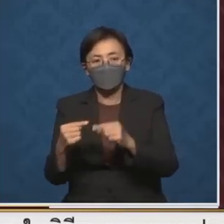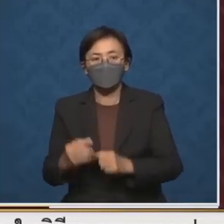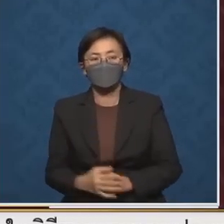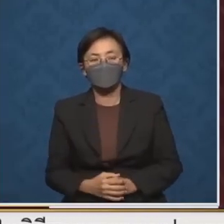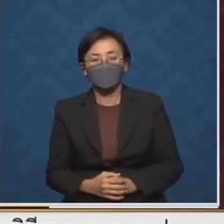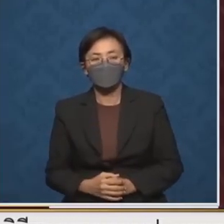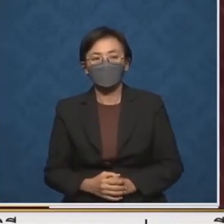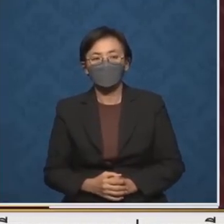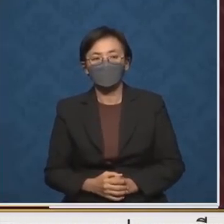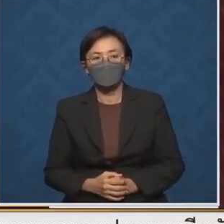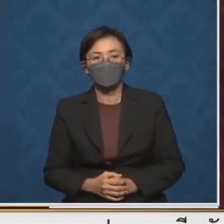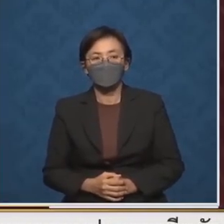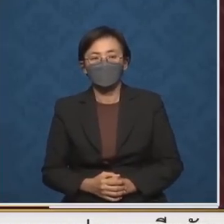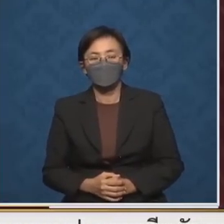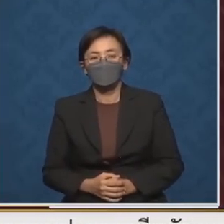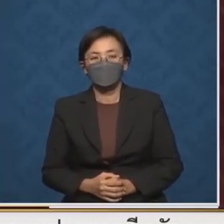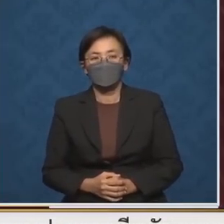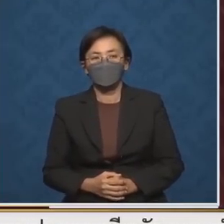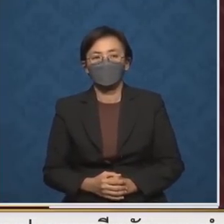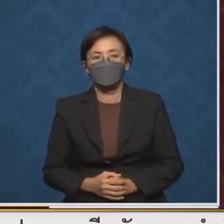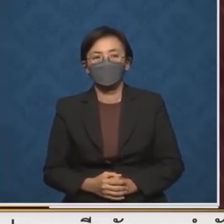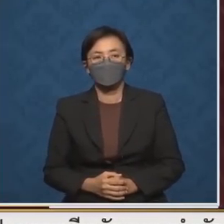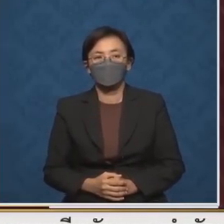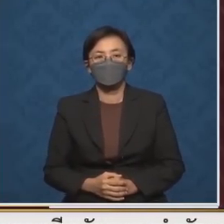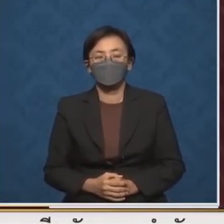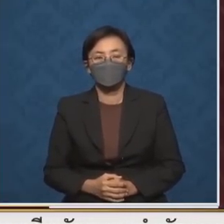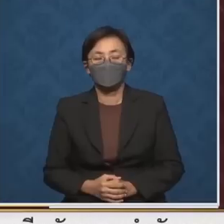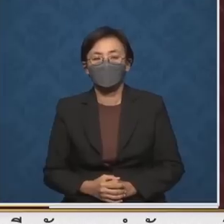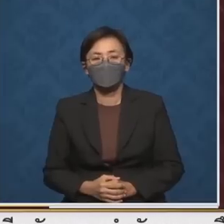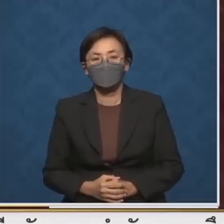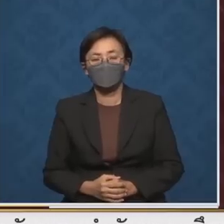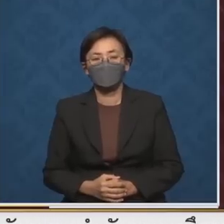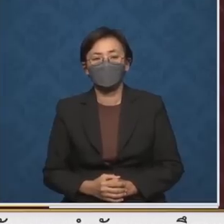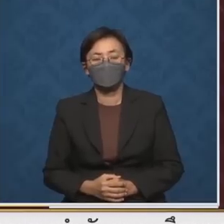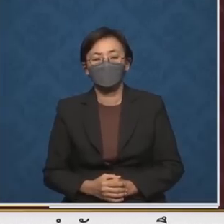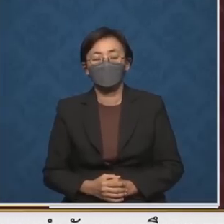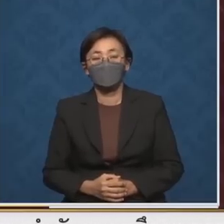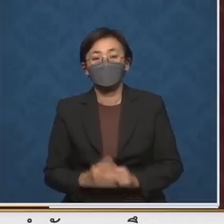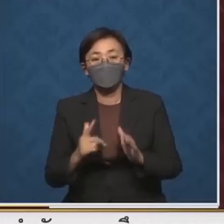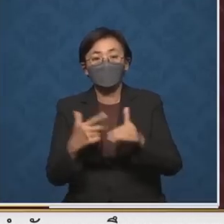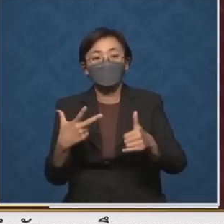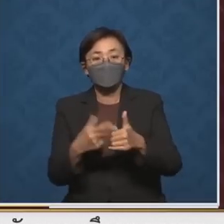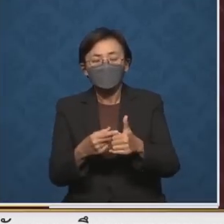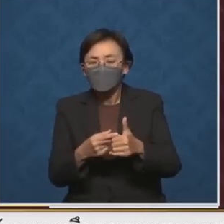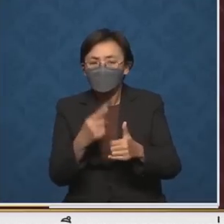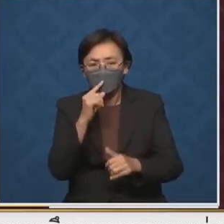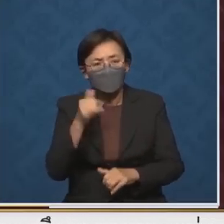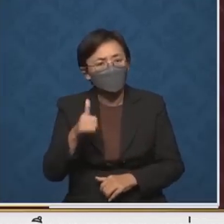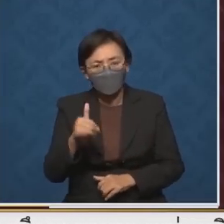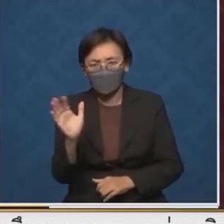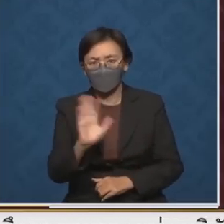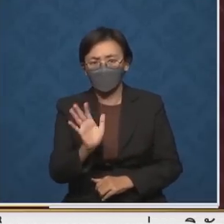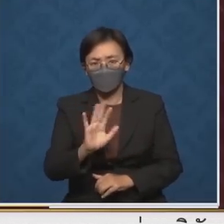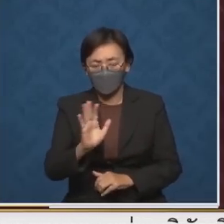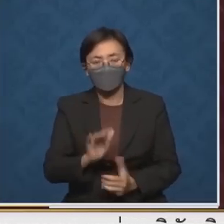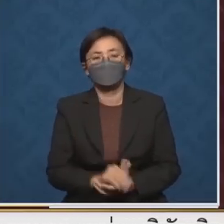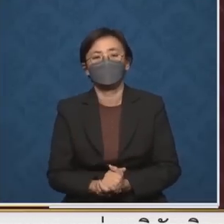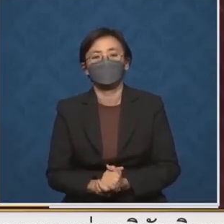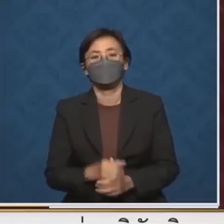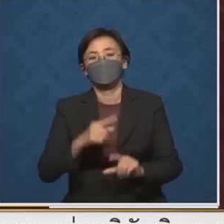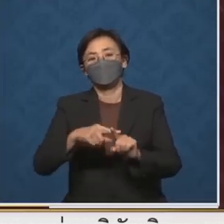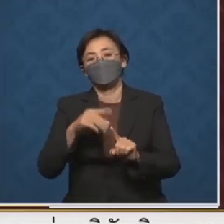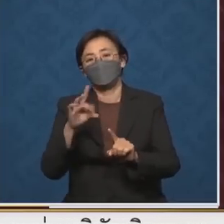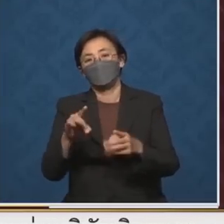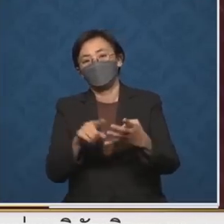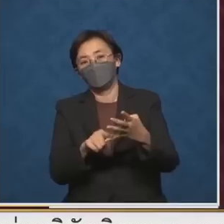เพื่อจะบอกว่ามัไมได้เป็นเรื่องเลน ๆ ต่ไปคราวลงเมอปลายเดือนสิ่หา ‫